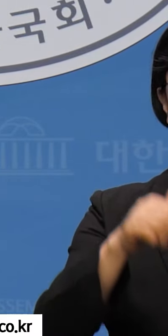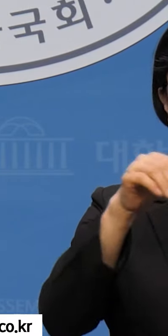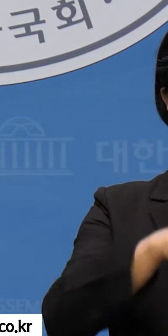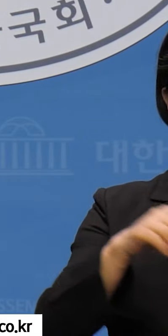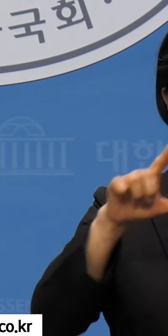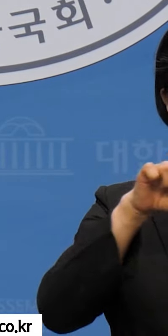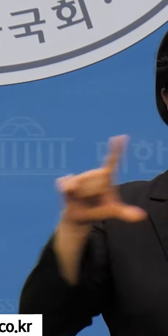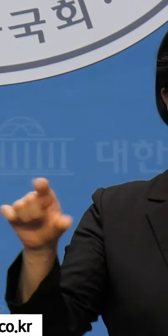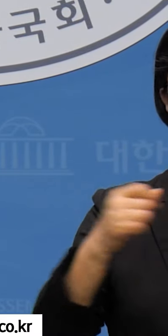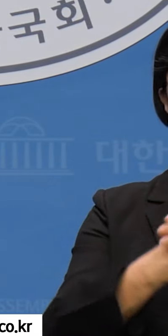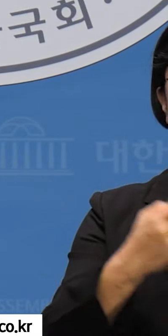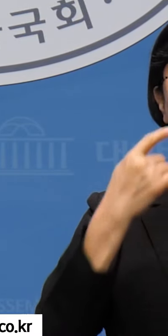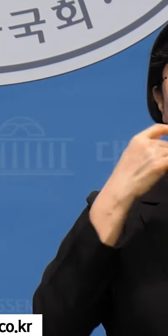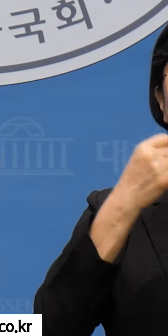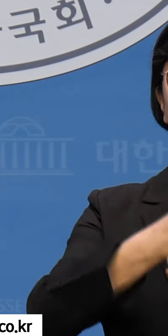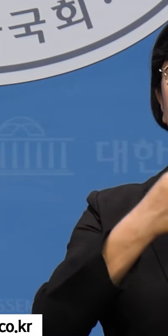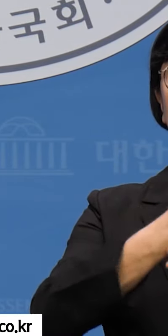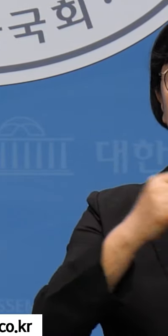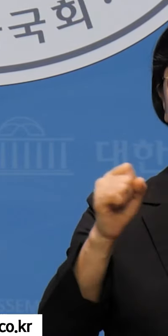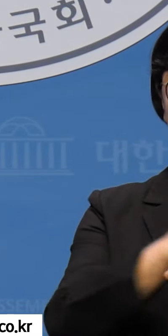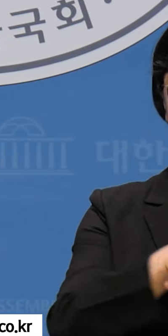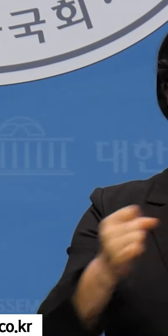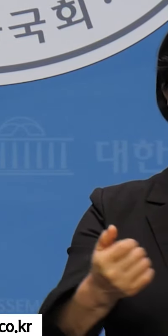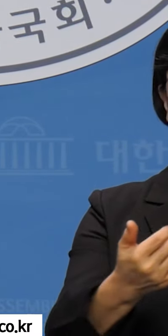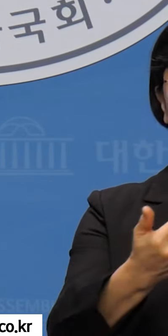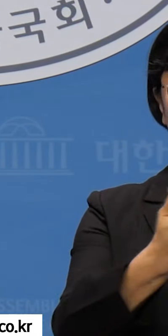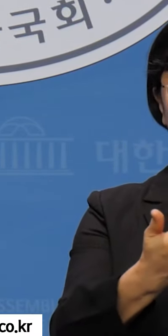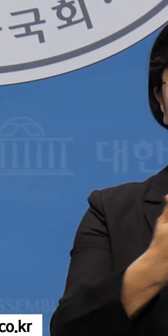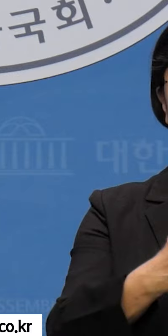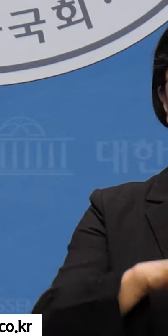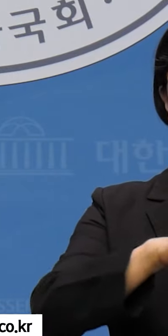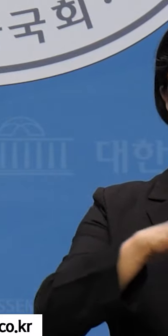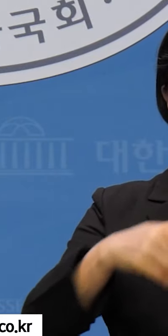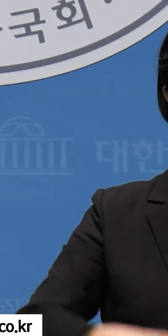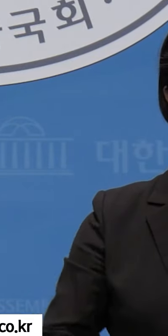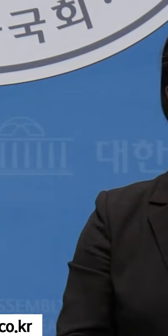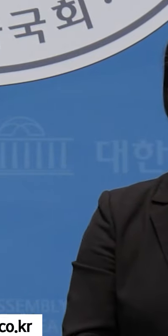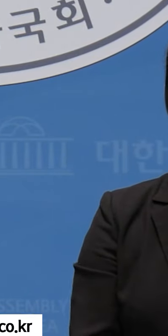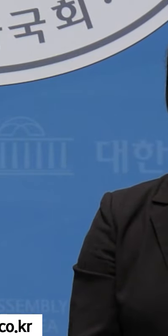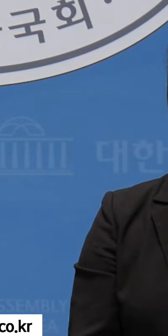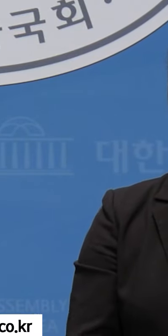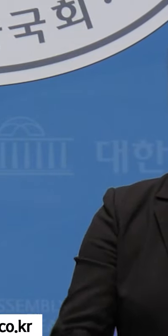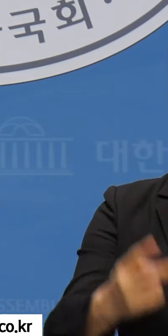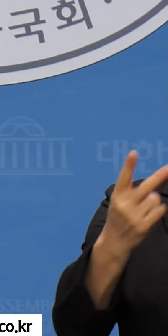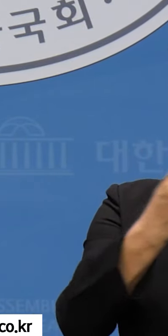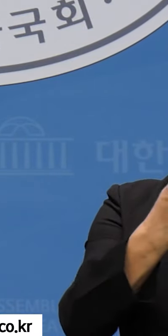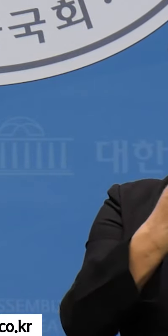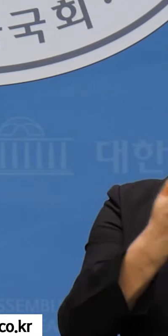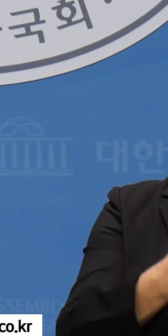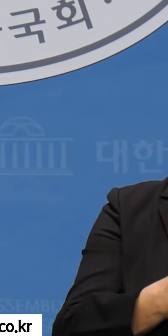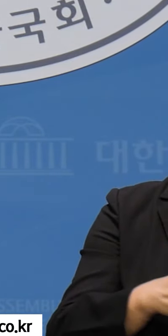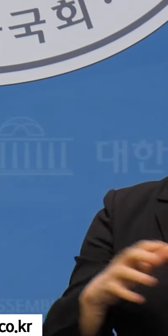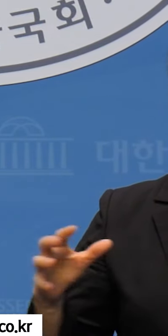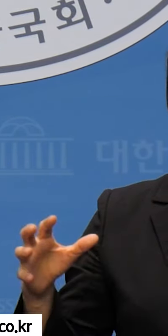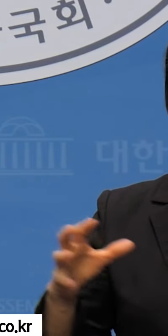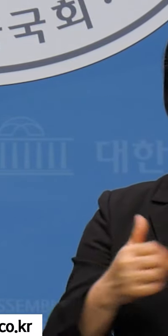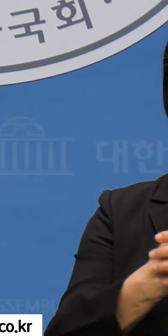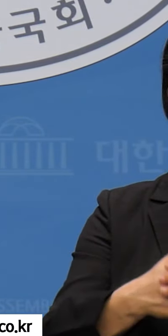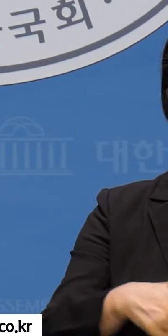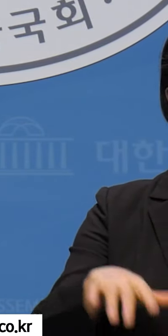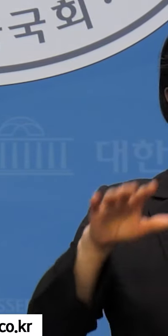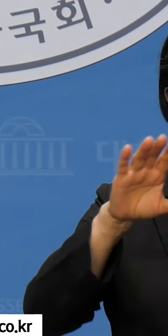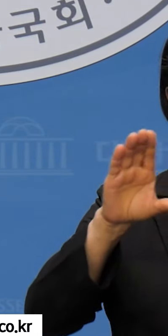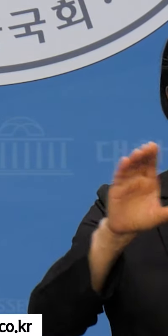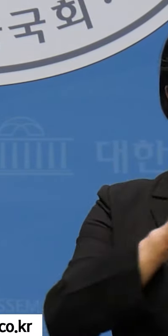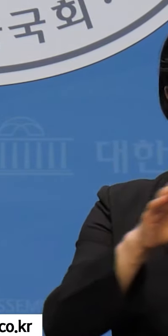용지 위조나 조작을 방지하는 데 반드시 필요합니다. 둘째로 모아서 전산으로 개표하는